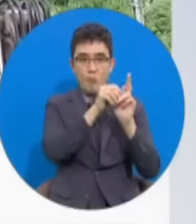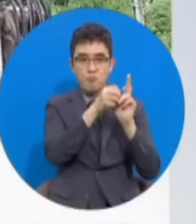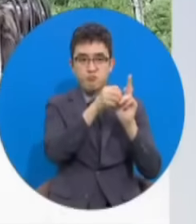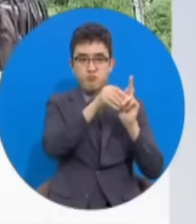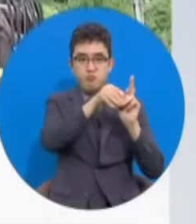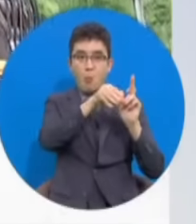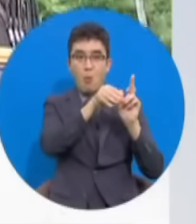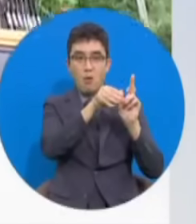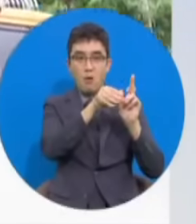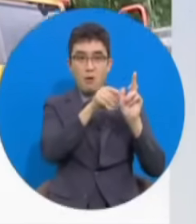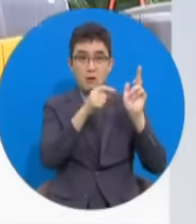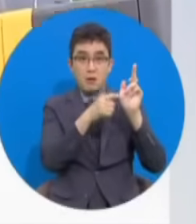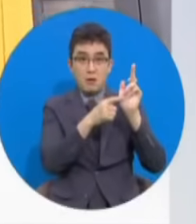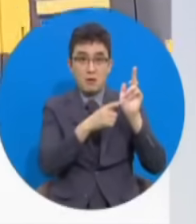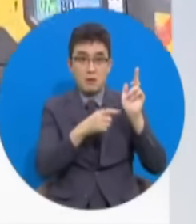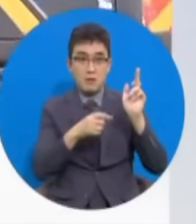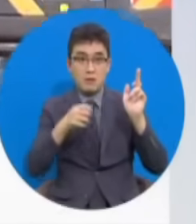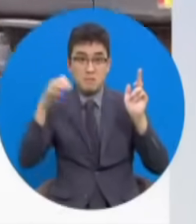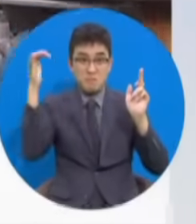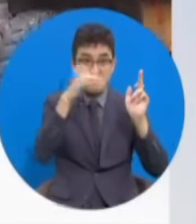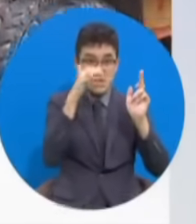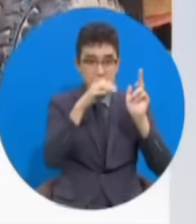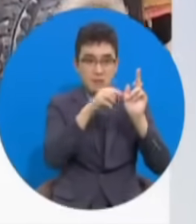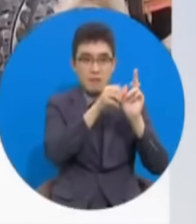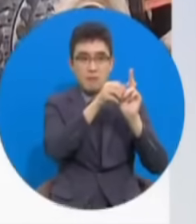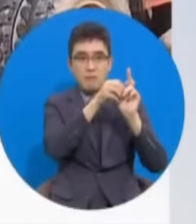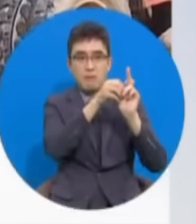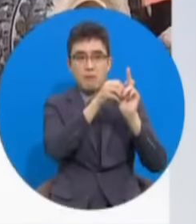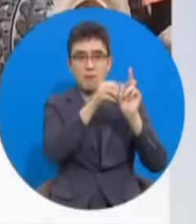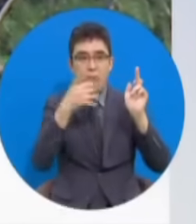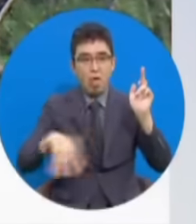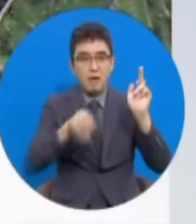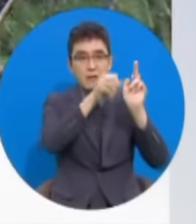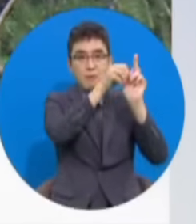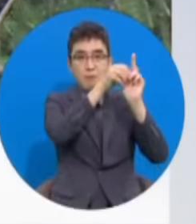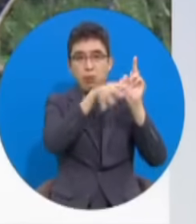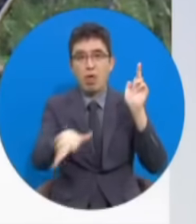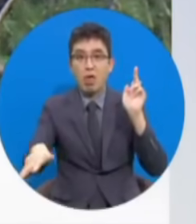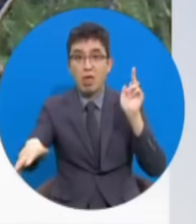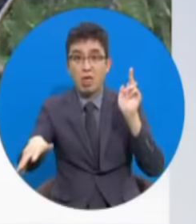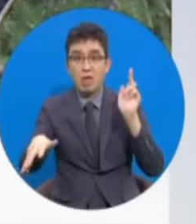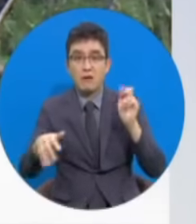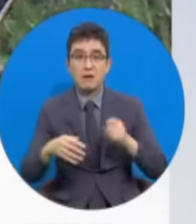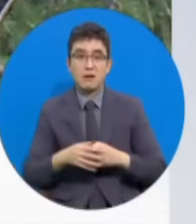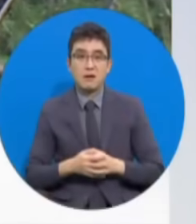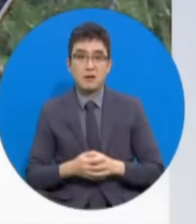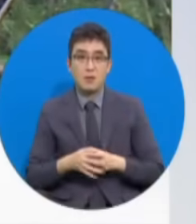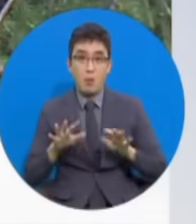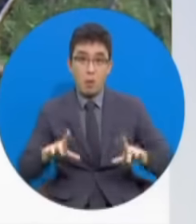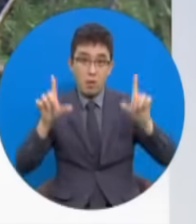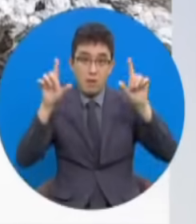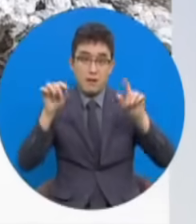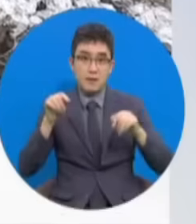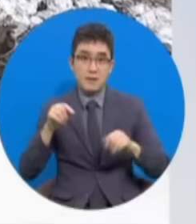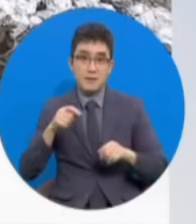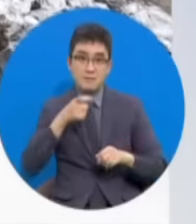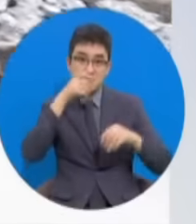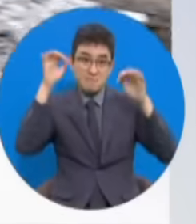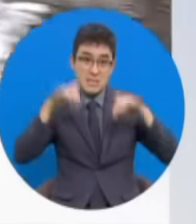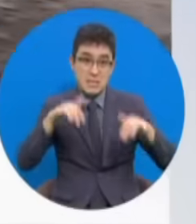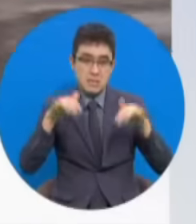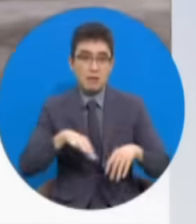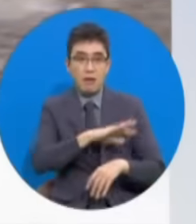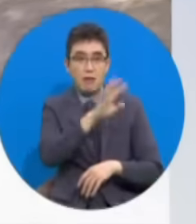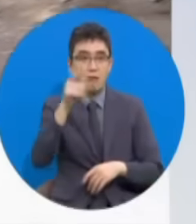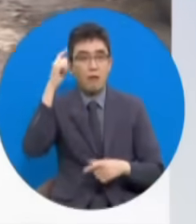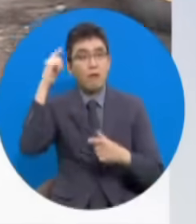여기에 조금만의 비가 내리더라도 지금 쓸어내릴 수 있는 그런 조건인데 특히 올해 같은 경우에는 지금 비가 너무 많이 와서 좀 잊어버리긴 했지만